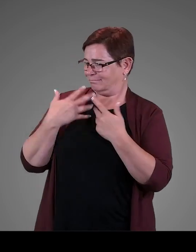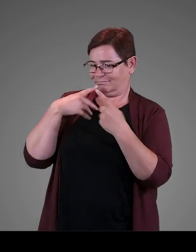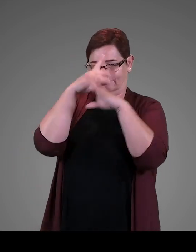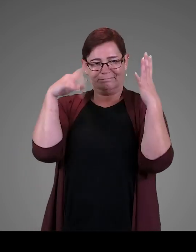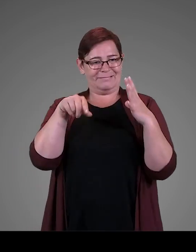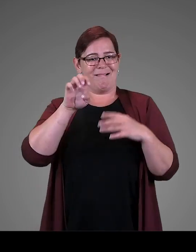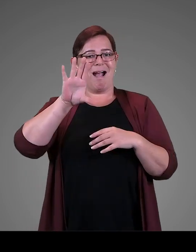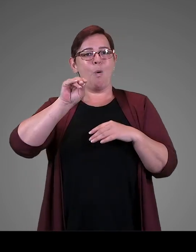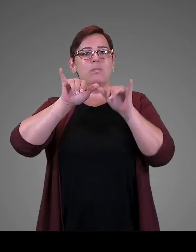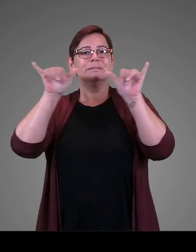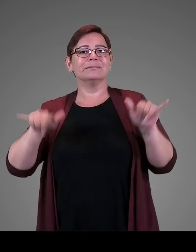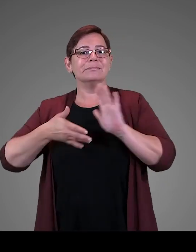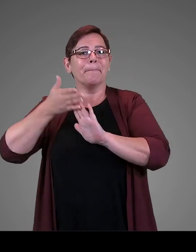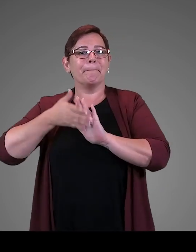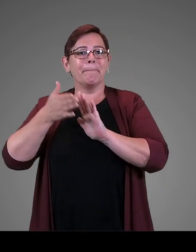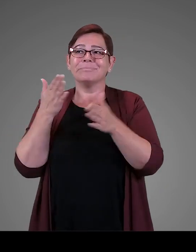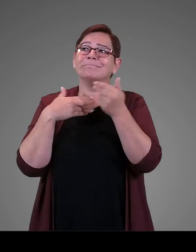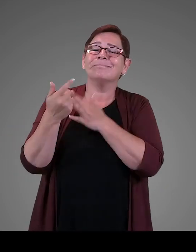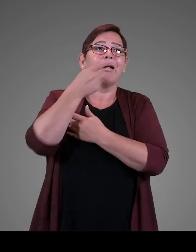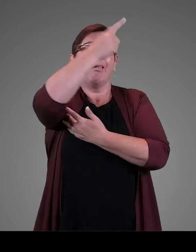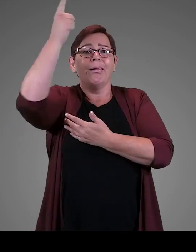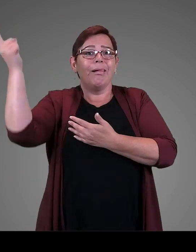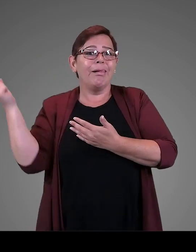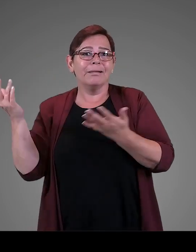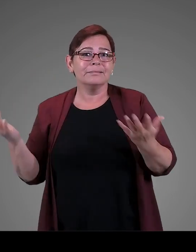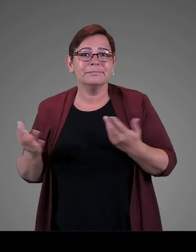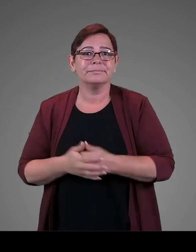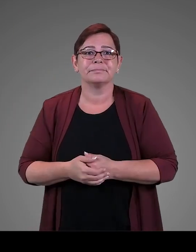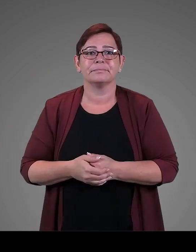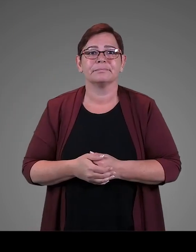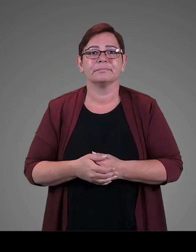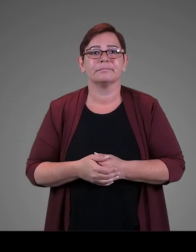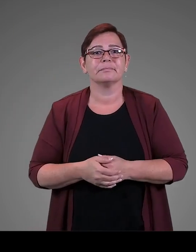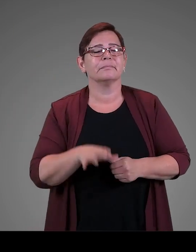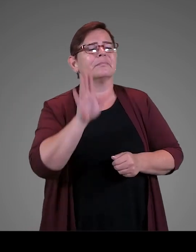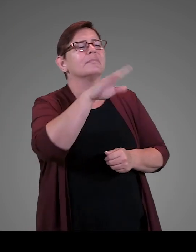donne malgré tout une raison d'être dans cet écosystème.